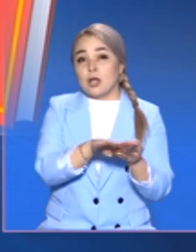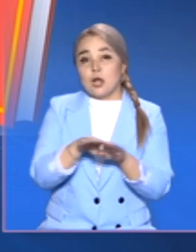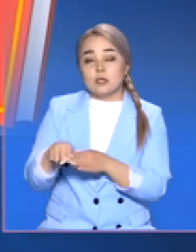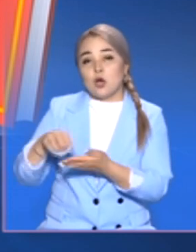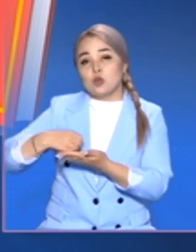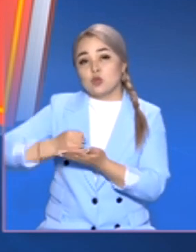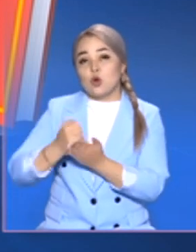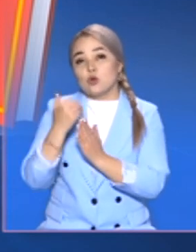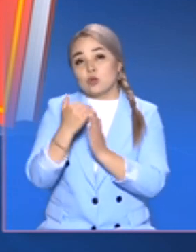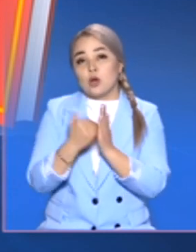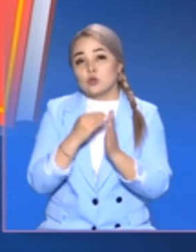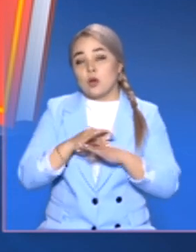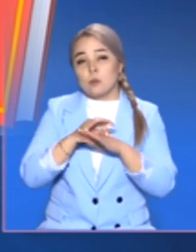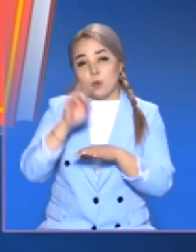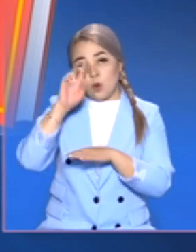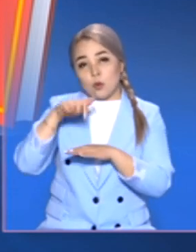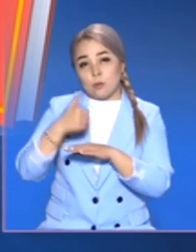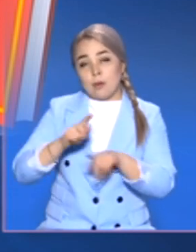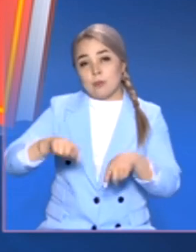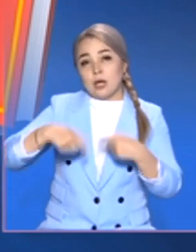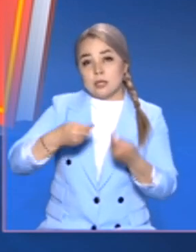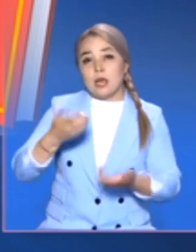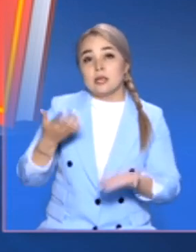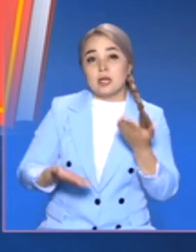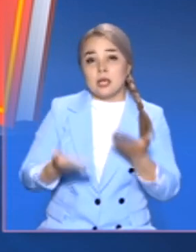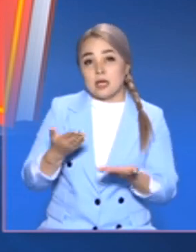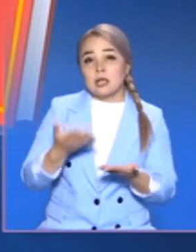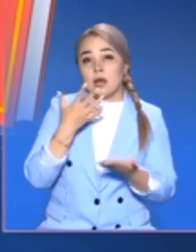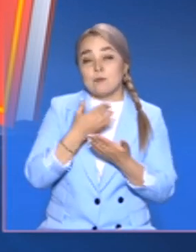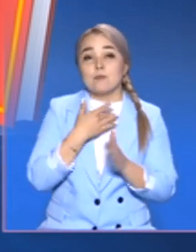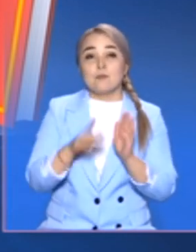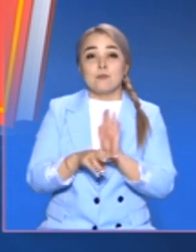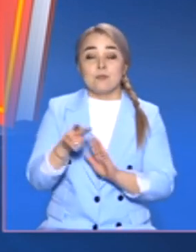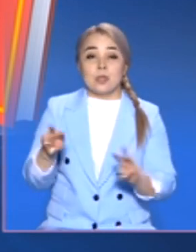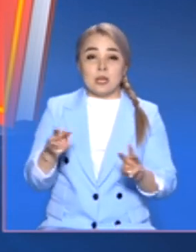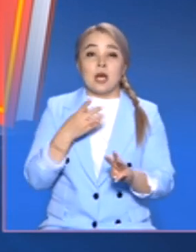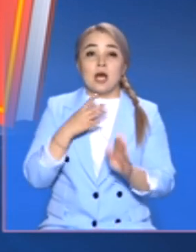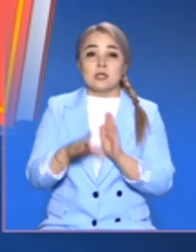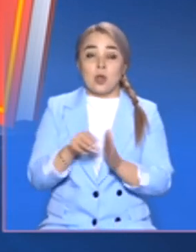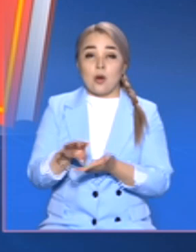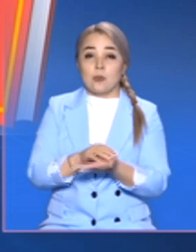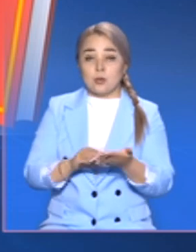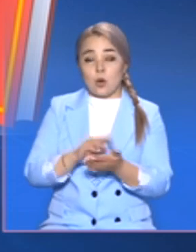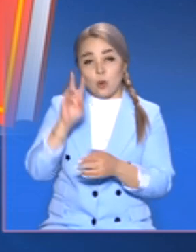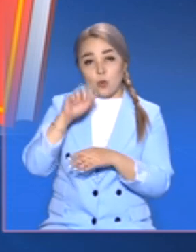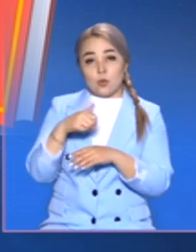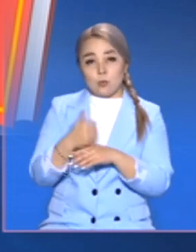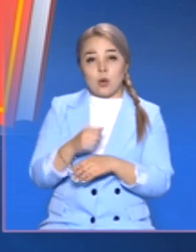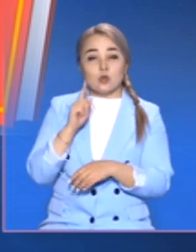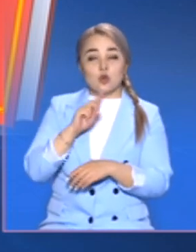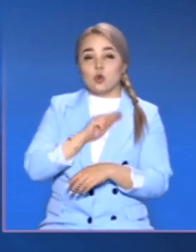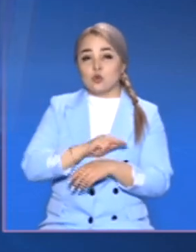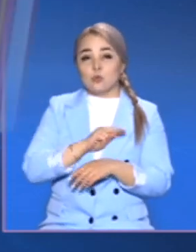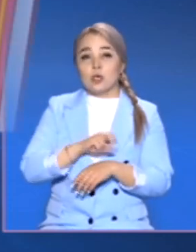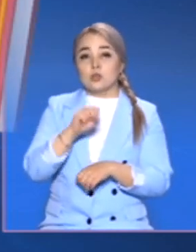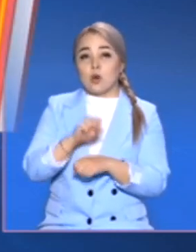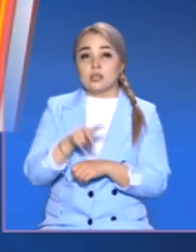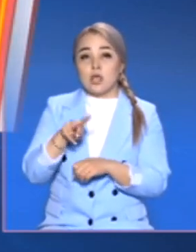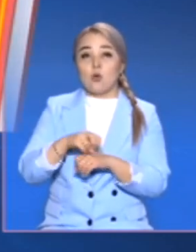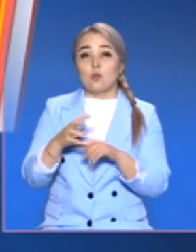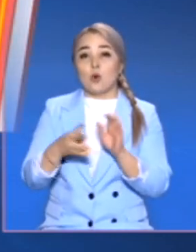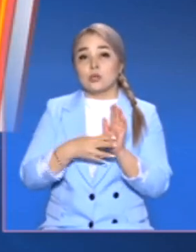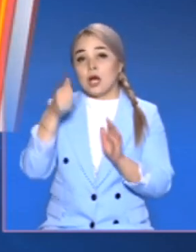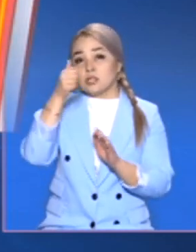бекіту өкілеттігі үкіметке берілді. Егер мәжіліс қайта сайланатын болса, үкімет жұмысын тоқтатады. 2019